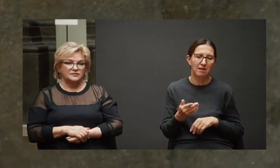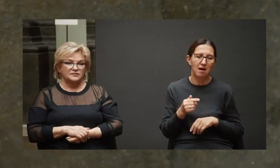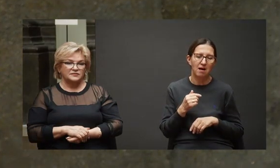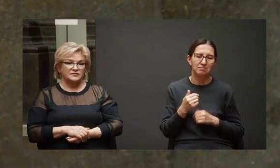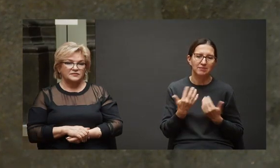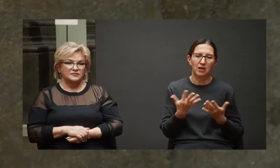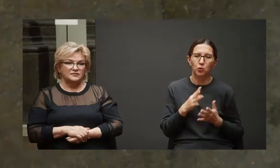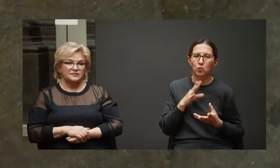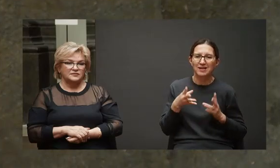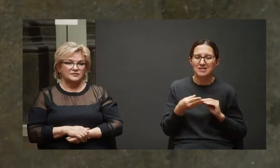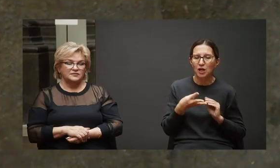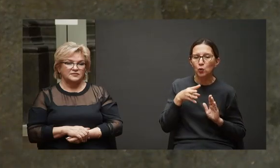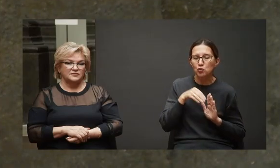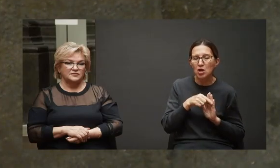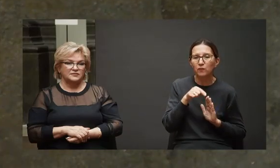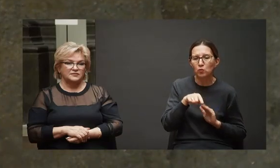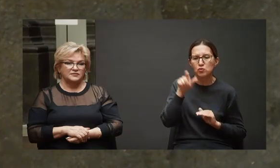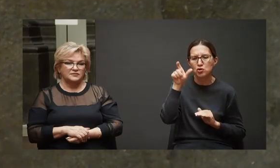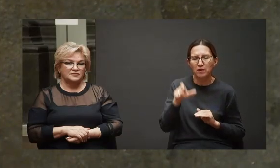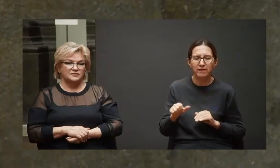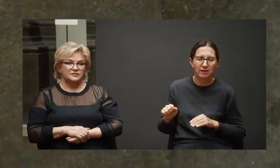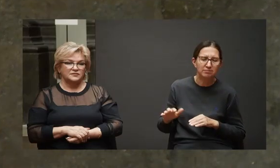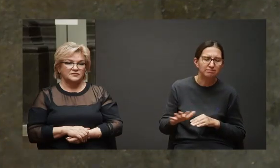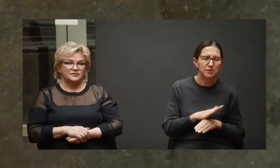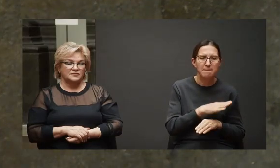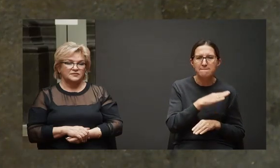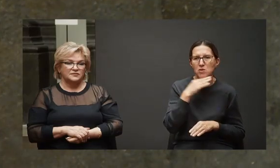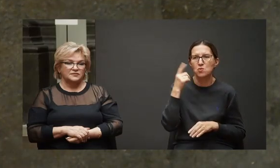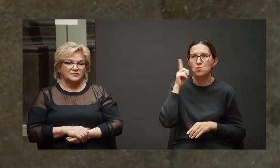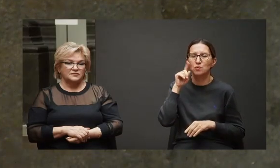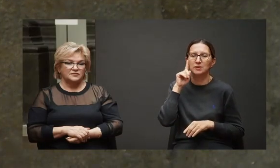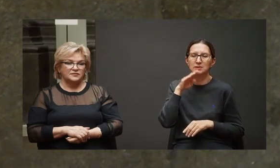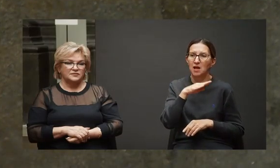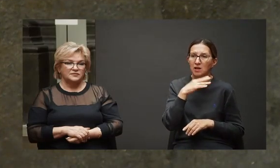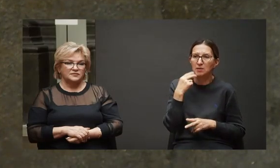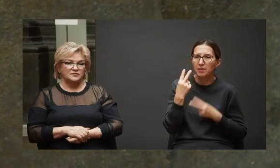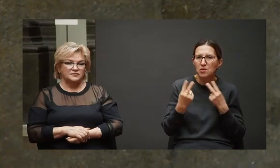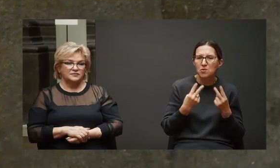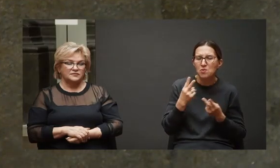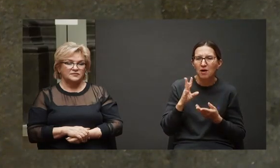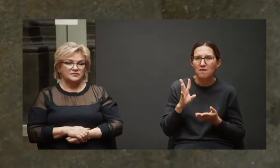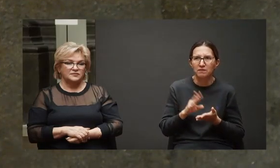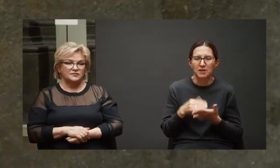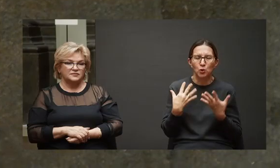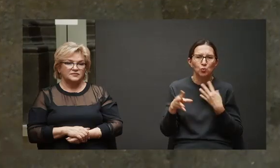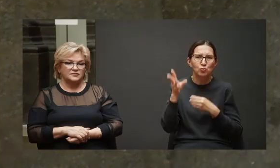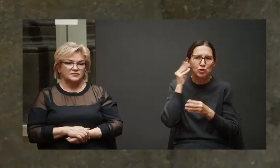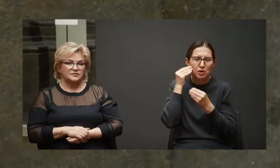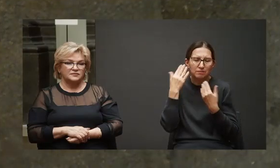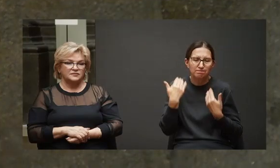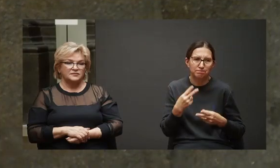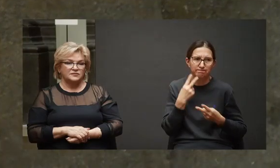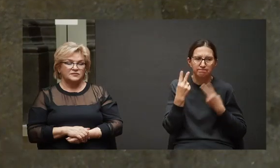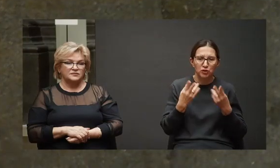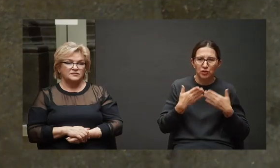заключается в том, что человек много знает, много видит, да, насмотрен, начитан,